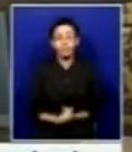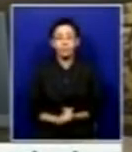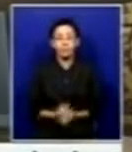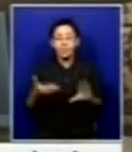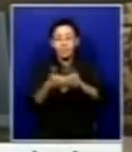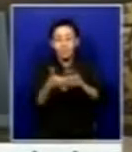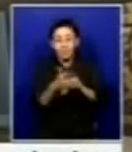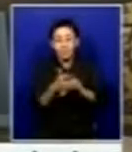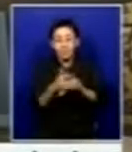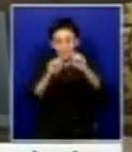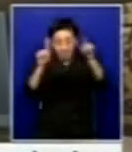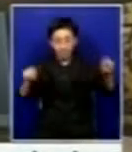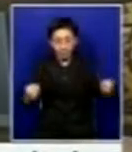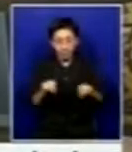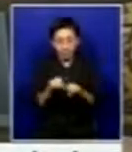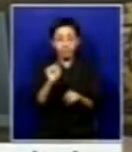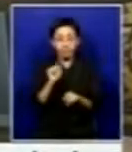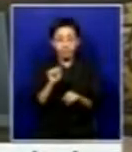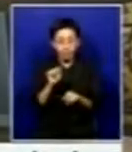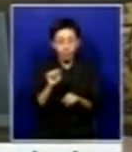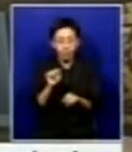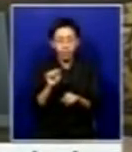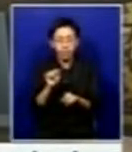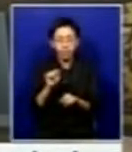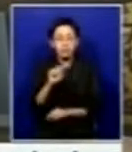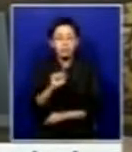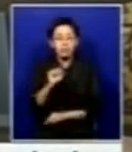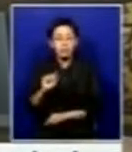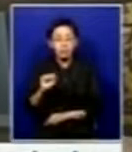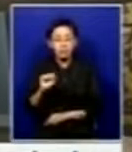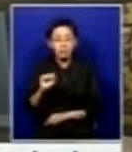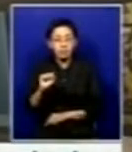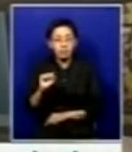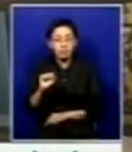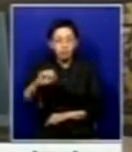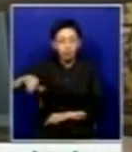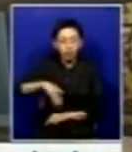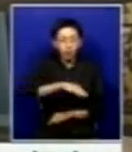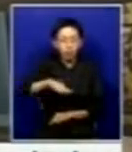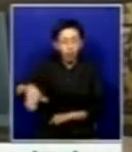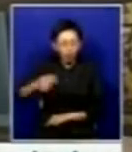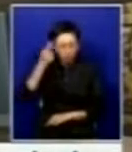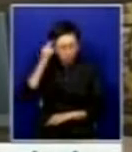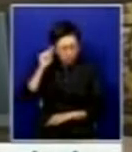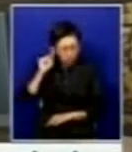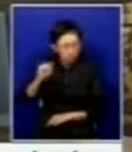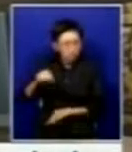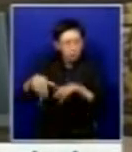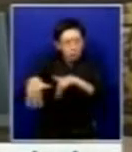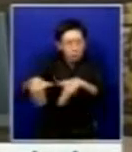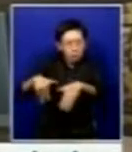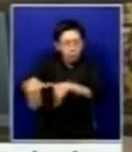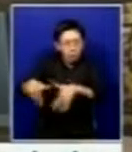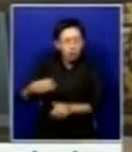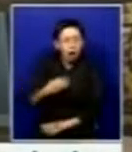สิ่งแรกสุดเนี่ยสภาแห่งนี้สมาชิกทุกคนต้องคำนึงถึงเสียงเรียกร้องและ